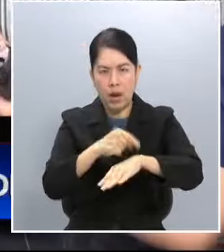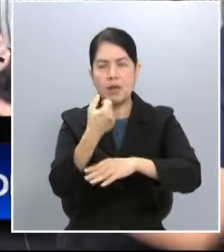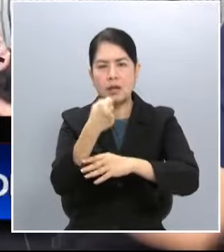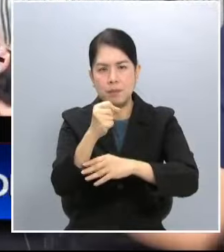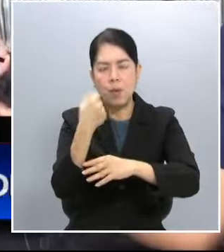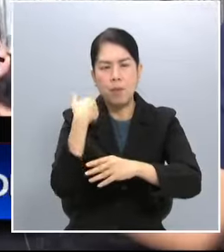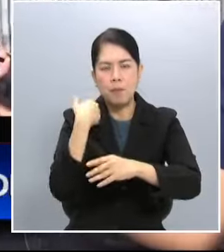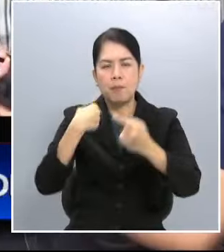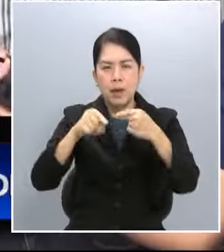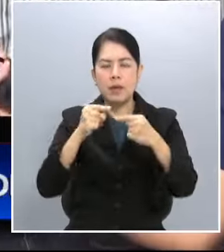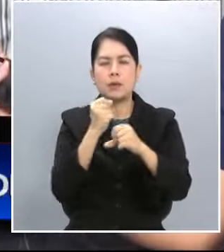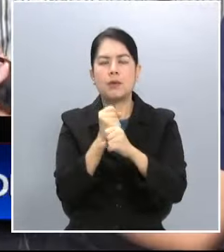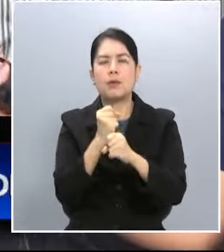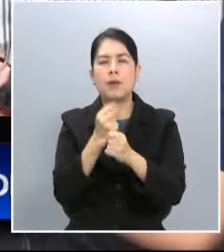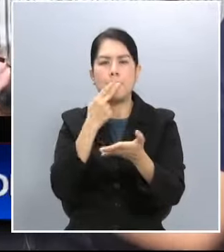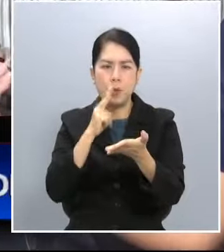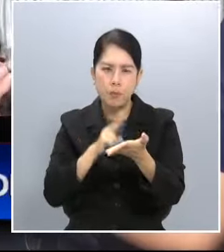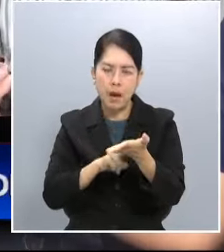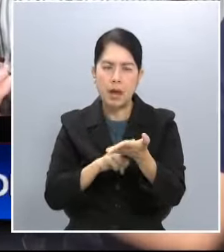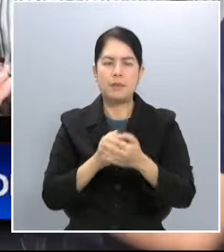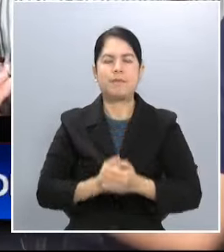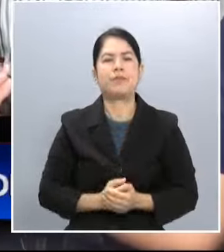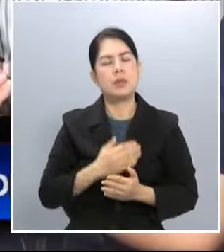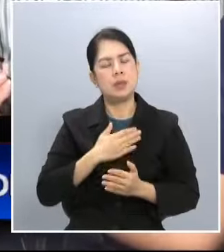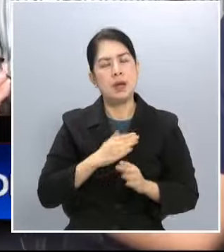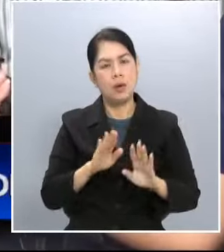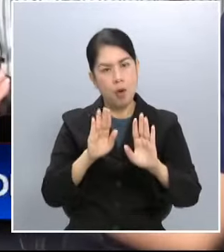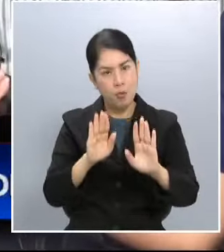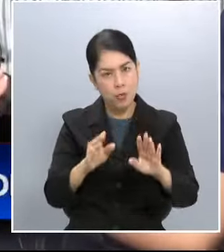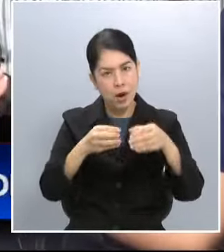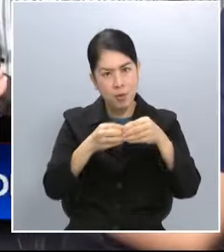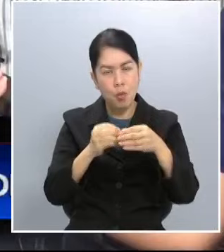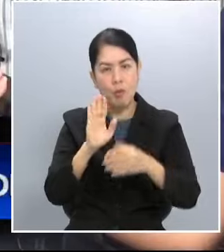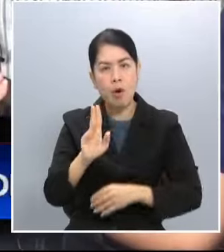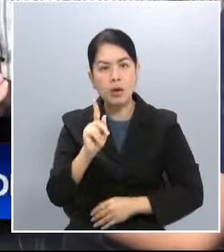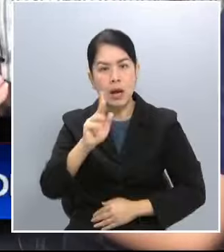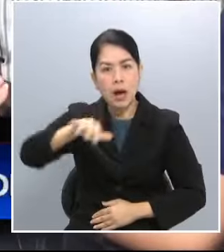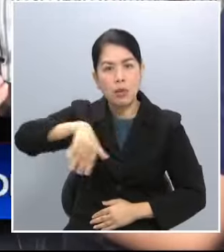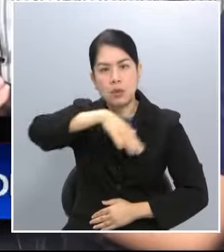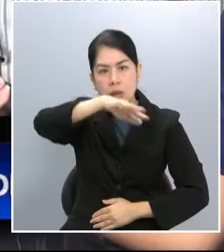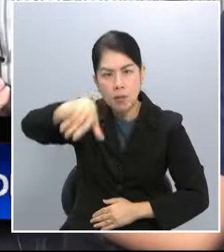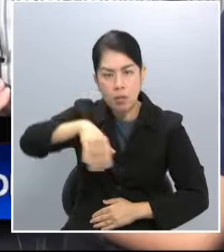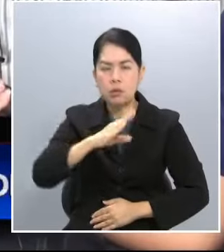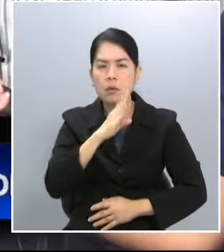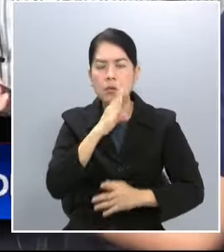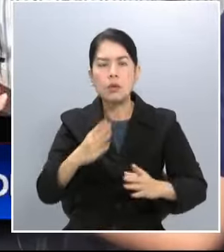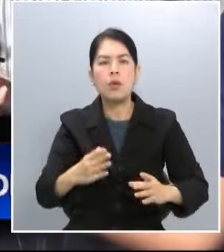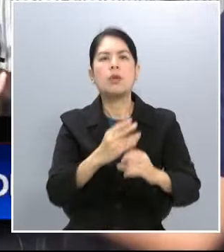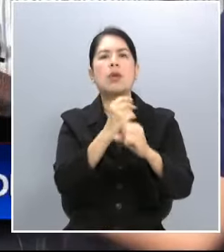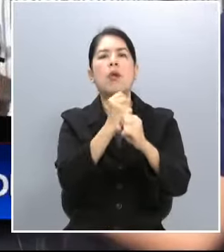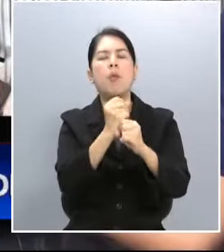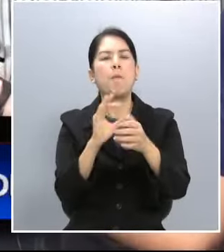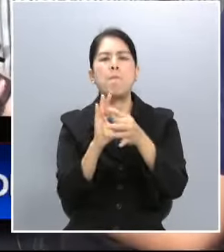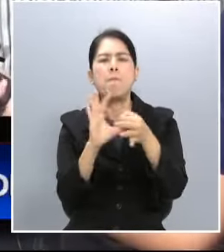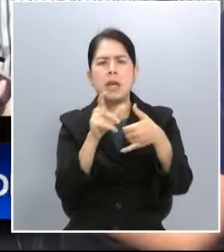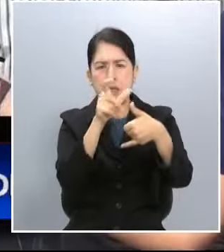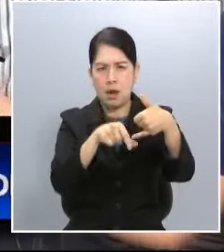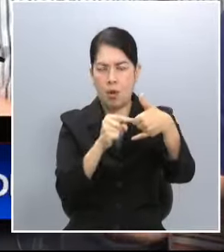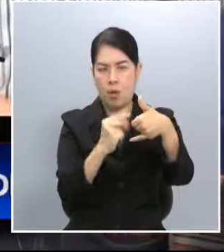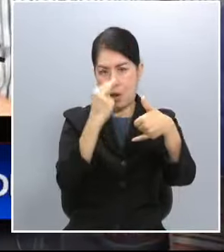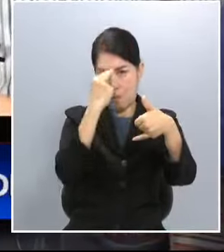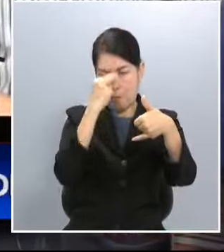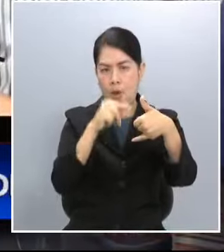าม ทีนี้อยากจะฝากถึงสื่อมวลชนทุกท่านนะคะถ้าบทสรุปมันออกมาว่าเป็นการพูดรวมๆไม่ได้หมายถึงน้องแล้วใครที่เอาเรื่องนี้ไปนำเส